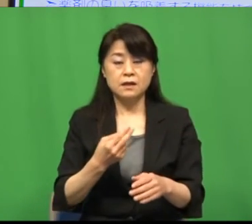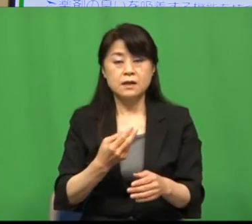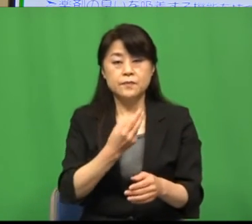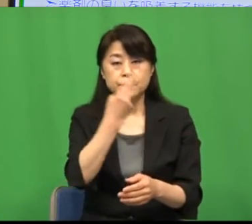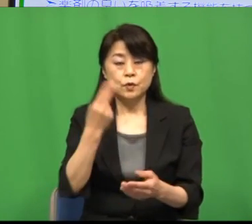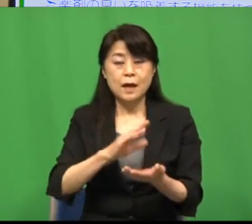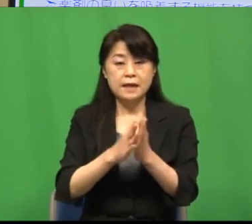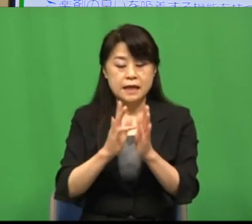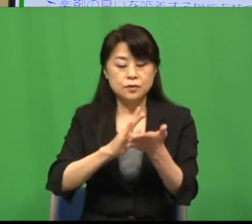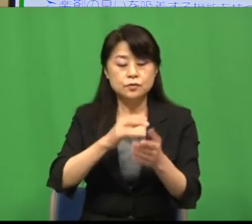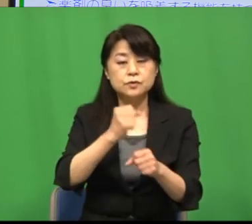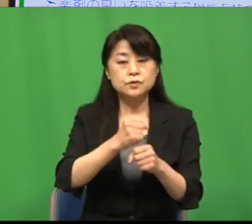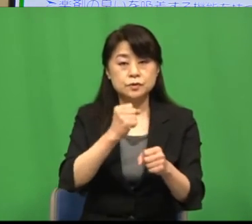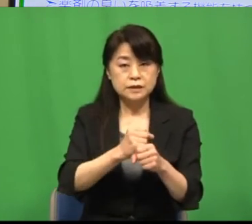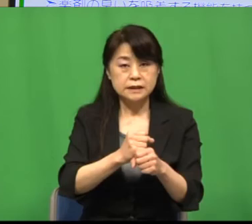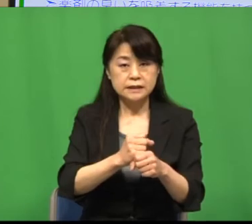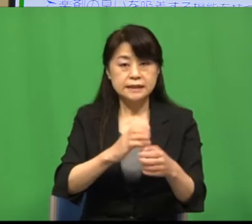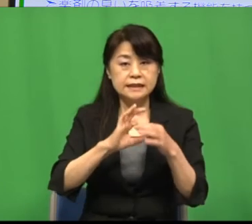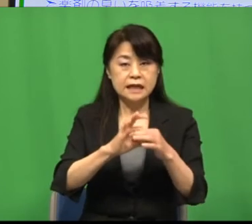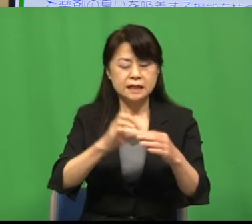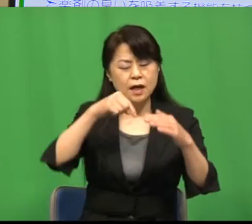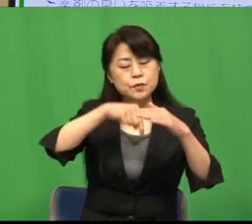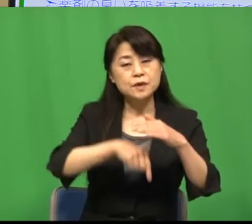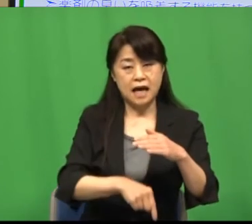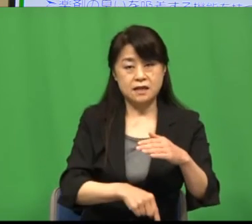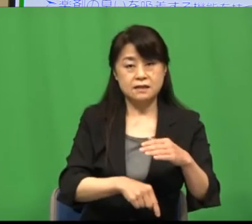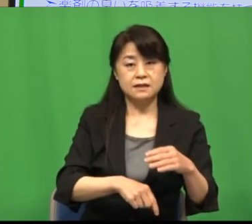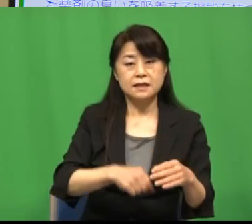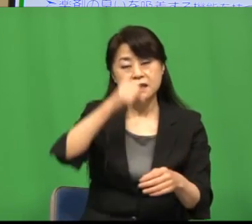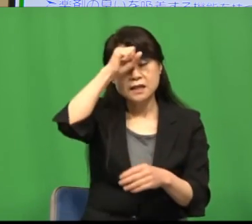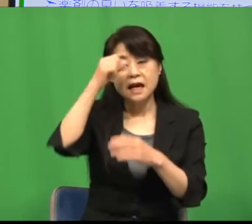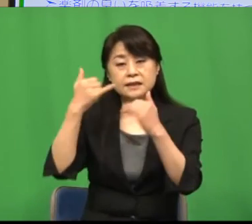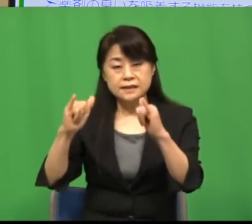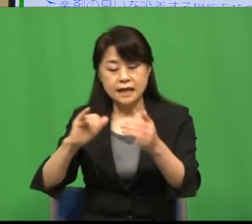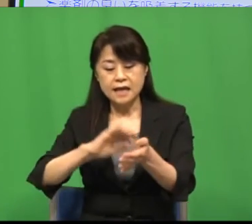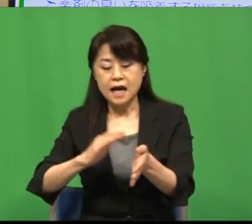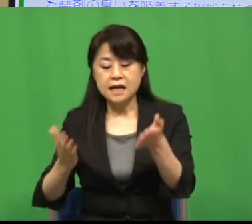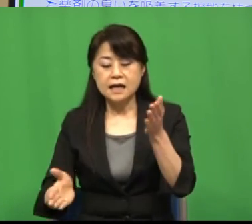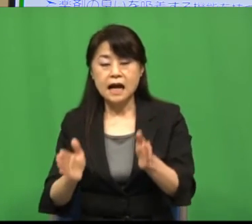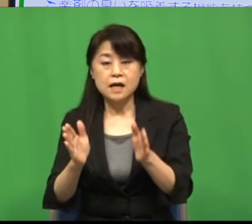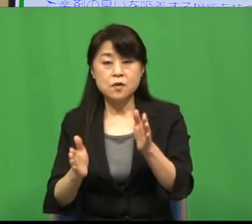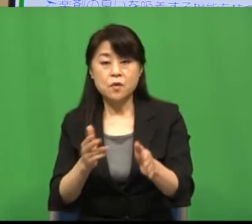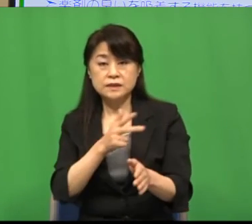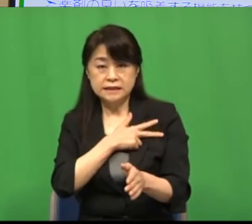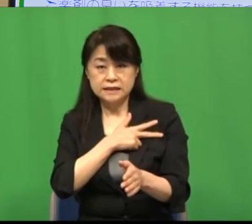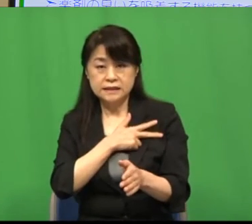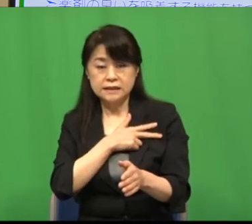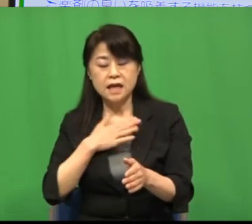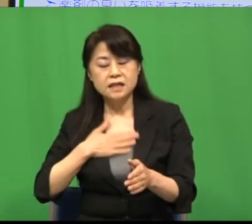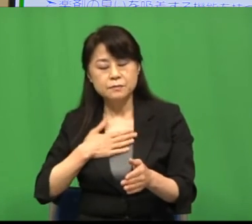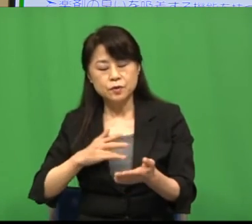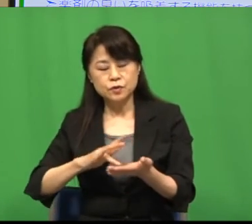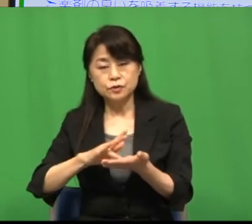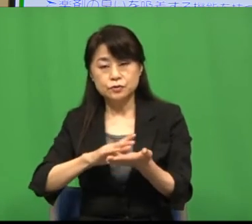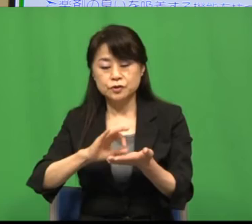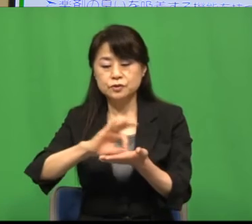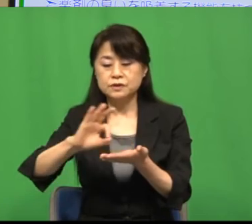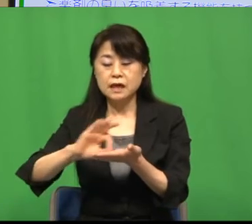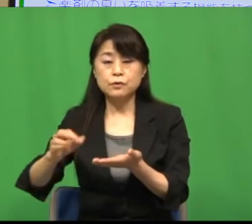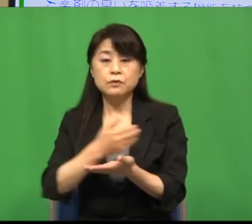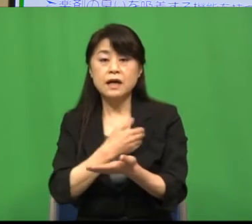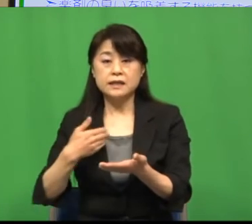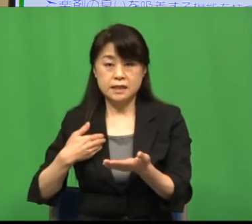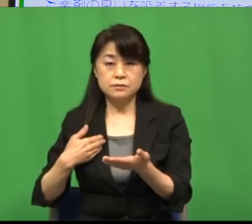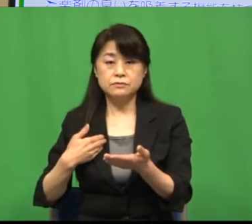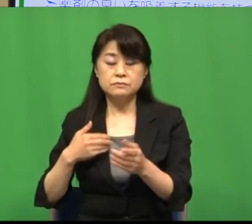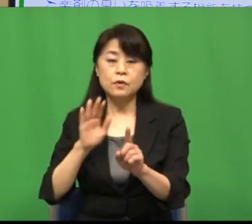がある製品であり、また患者さんや看護婦さんが気持ちよく薬を使用することができる、そんなことを助